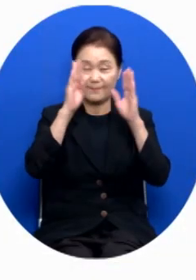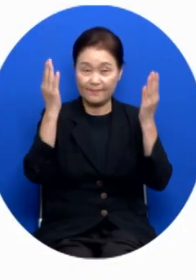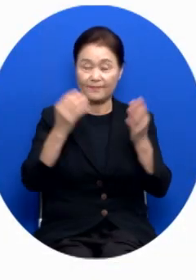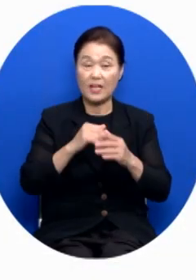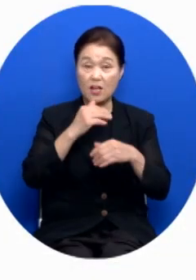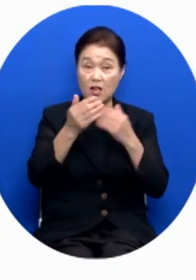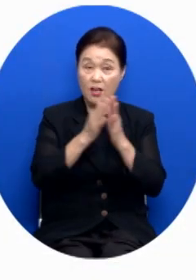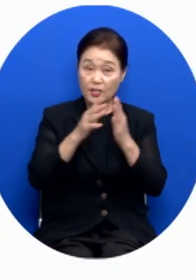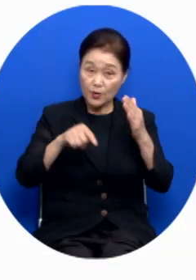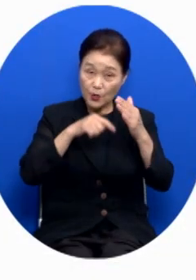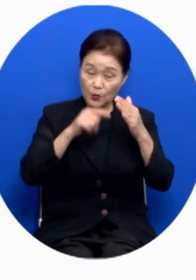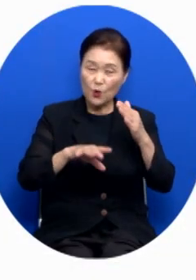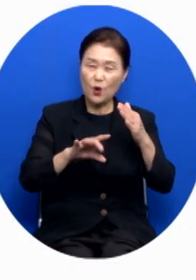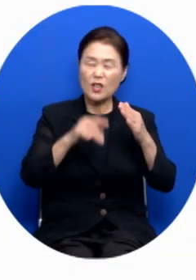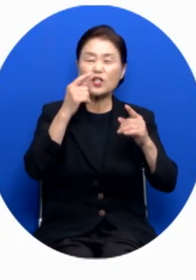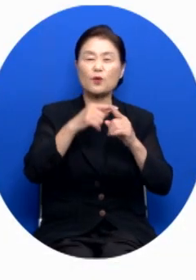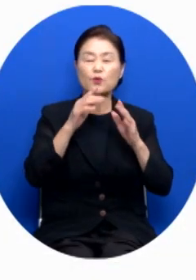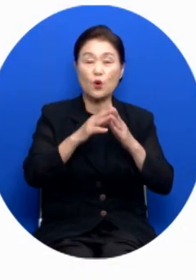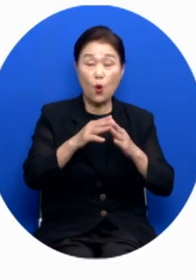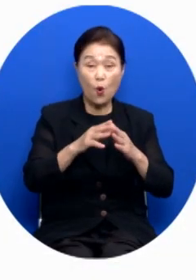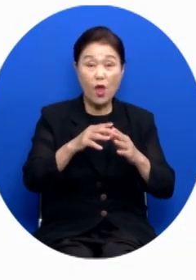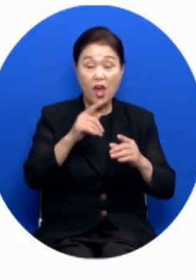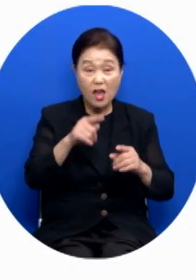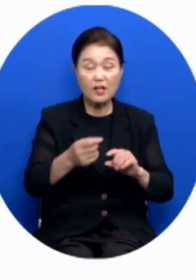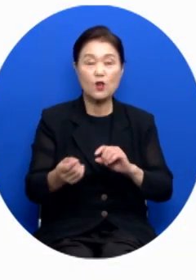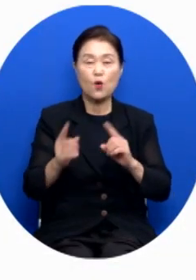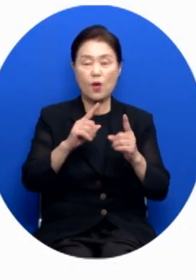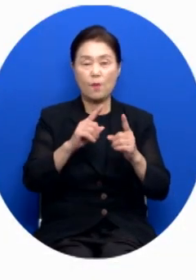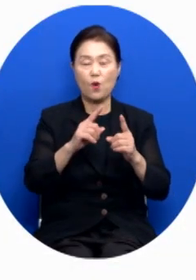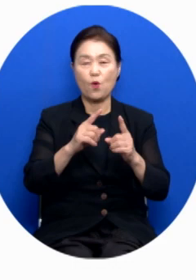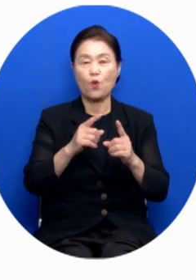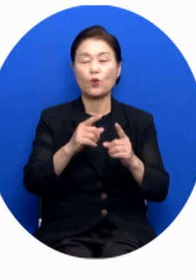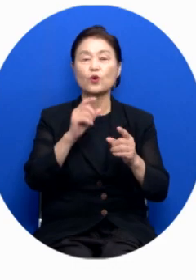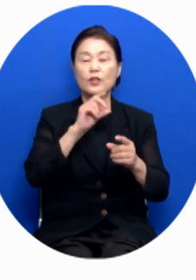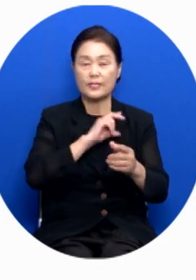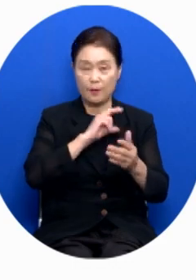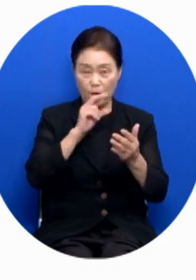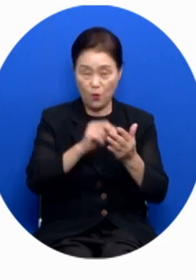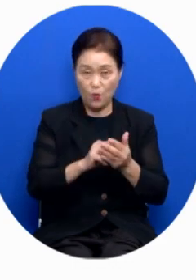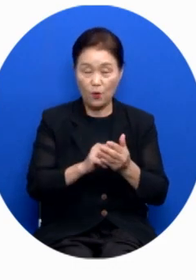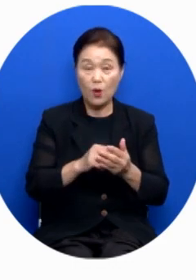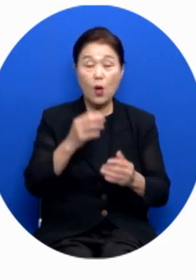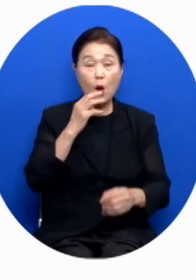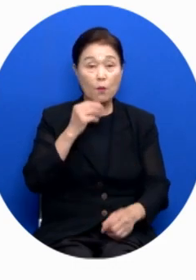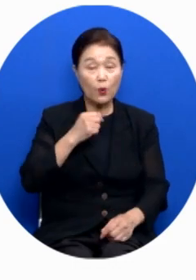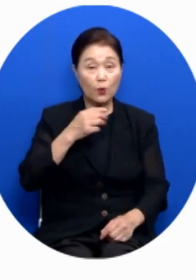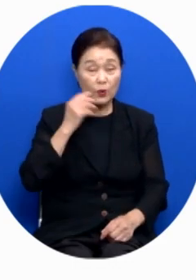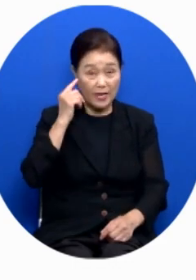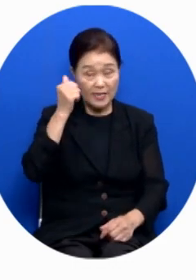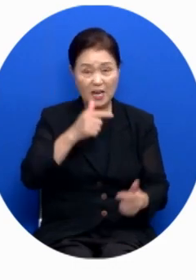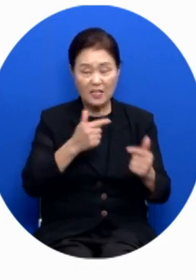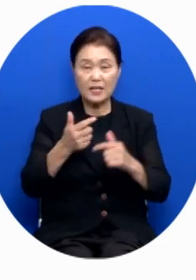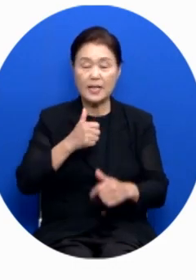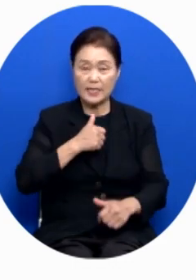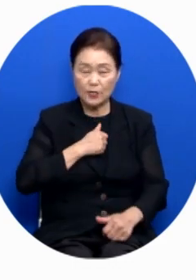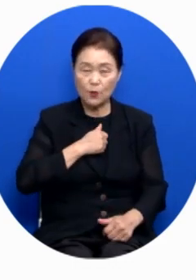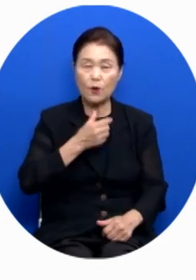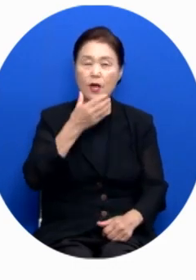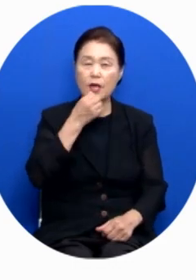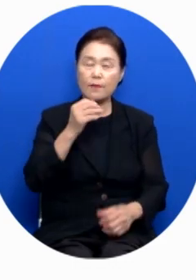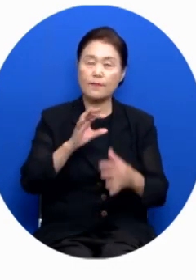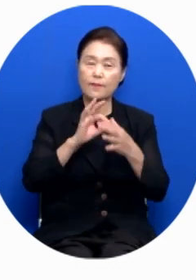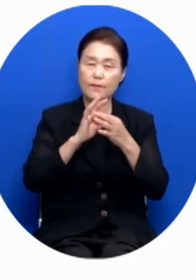성경 속의 초기 교회 정체성 회복을 주제로 열리는 세미나는 목회자의 자존감과 자긍심, 행복감 회복을